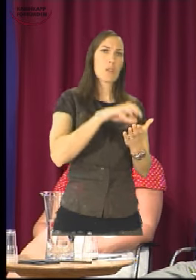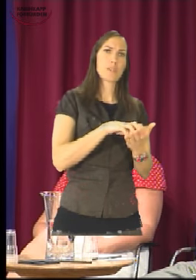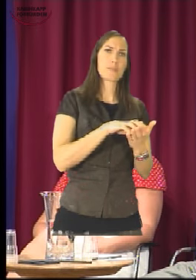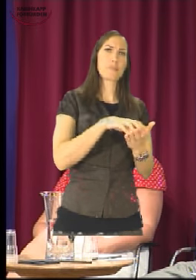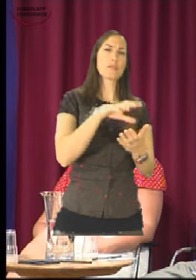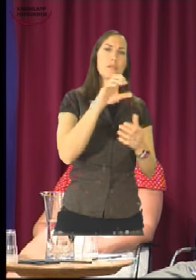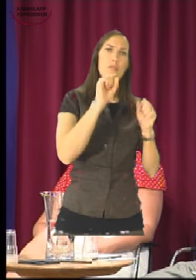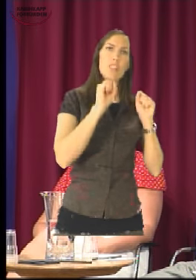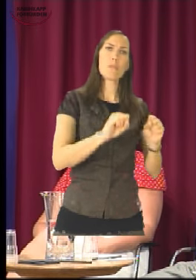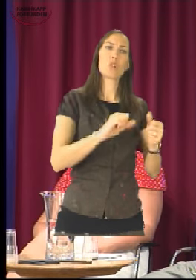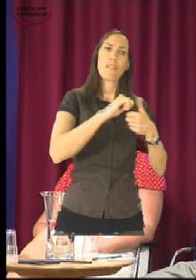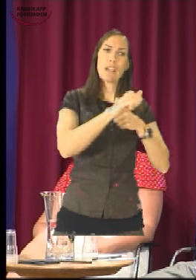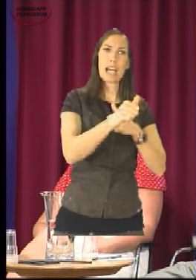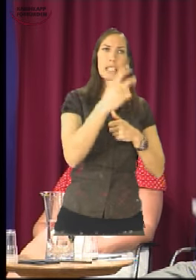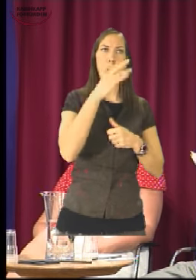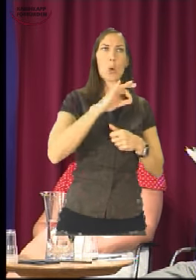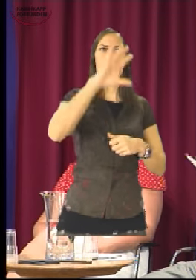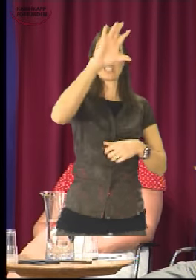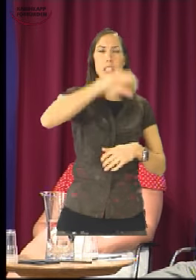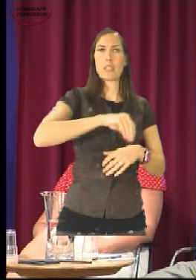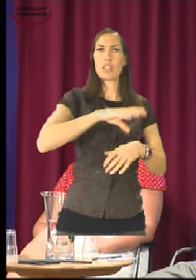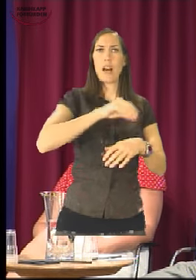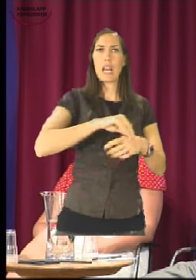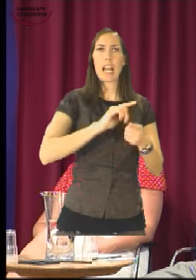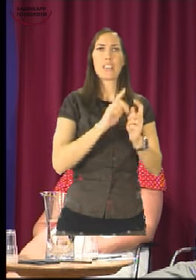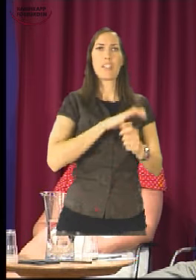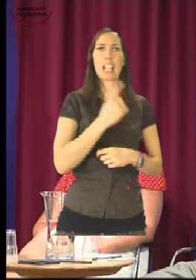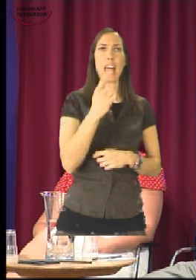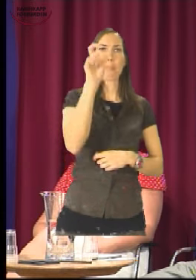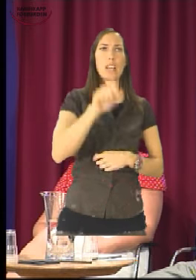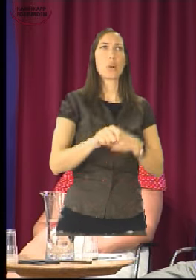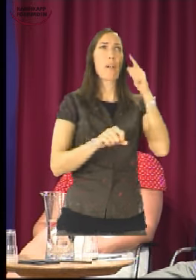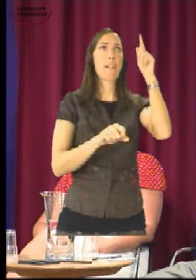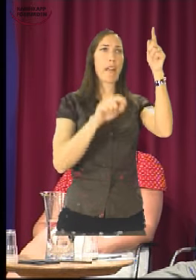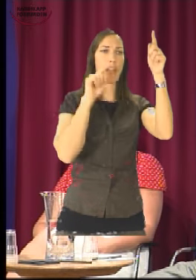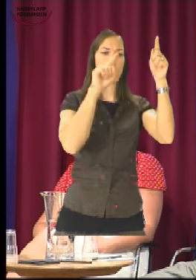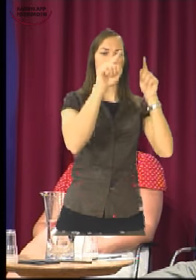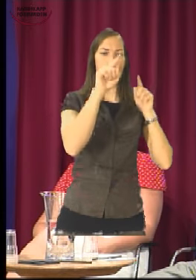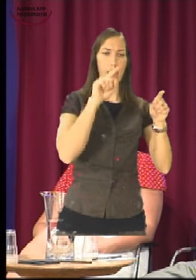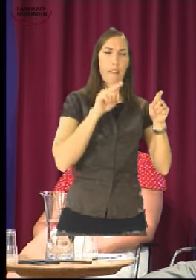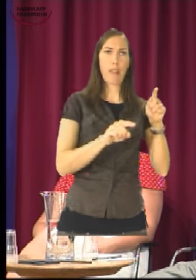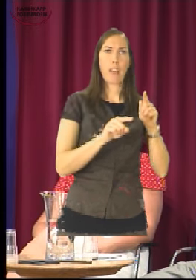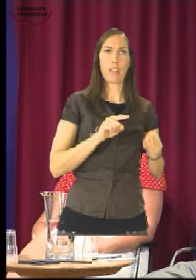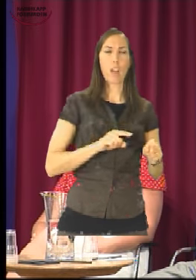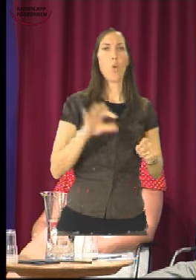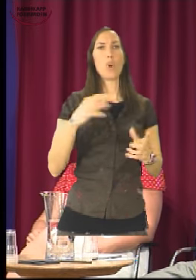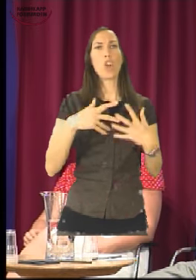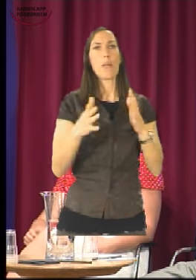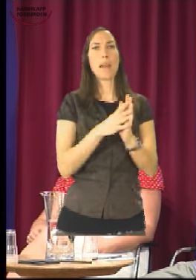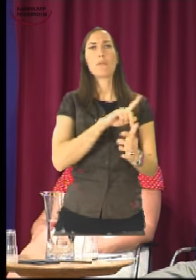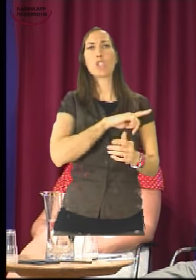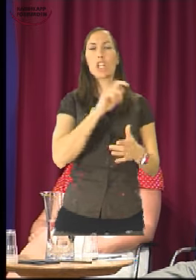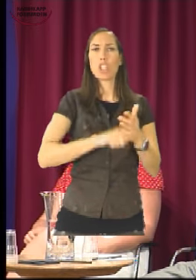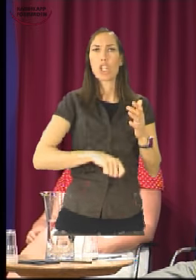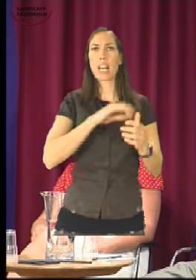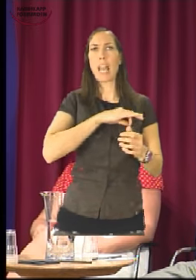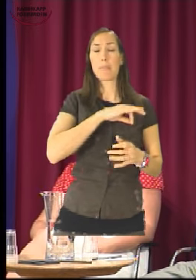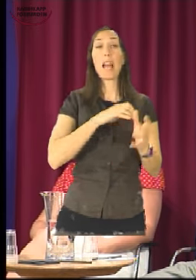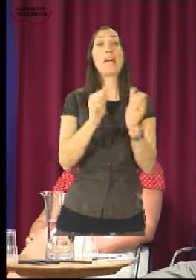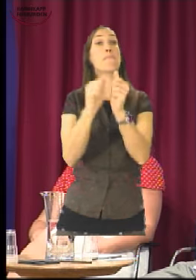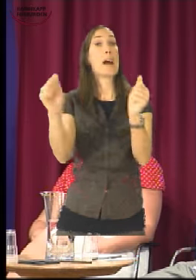komma överens om hur det ser ut i landet. Det är kanske en här och en där. Och hur man hanterar mycket dyra läkemedel. Okay, men däremot när det